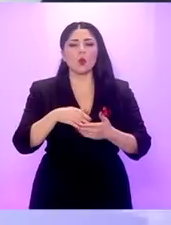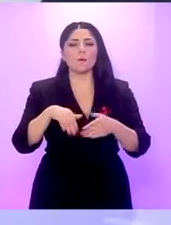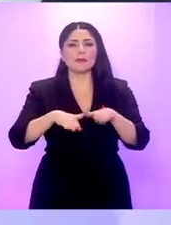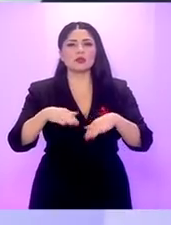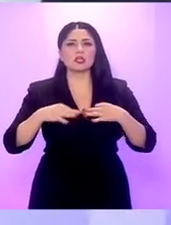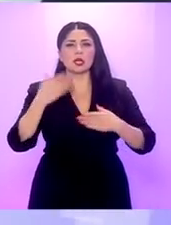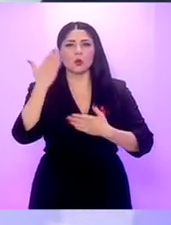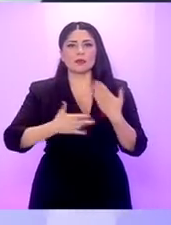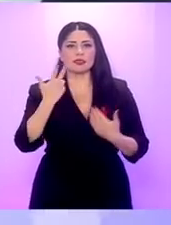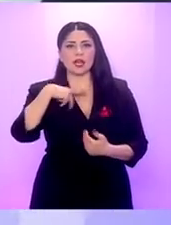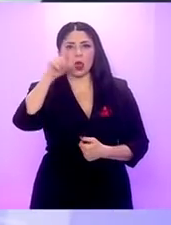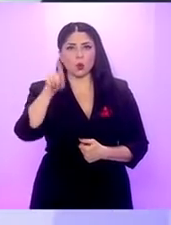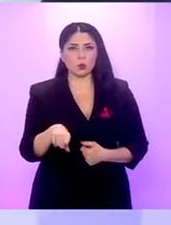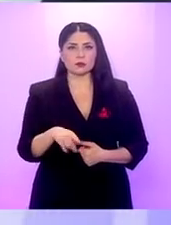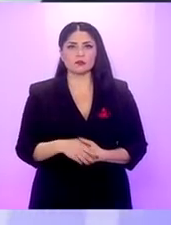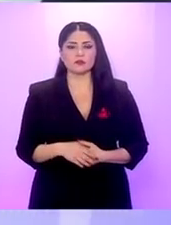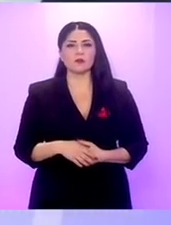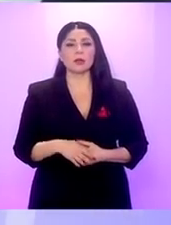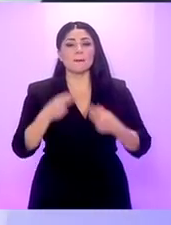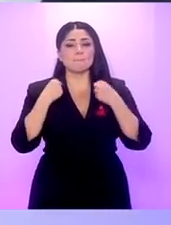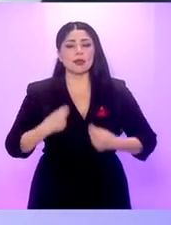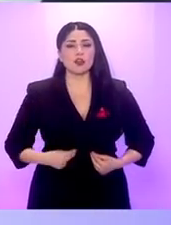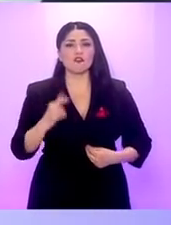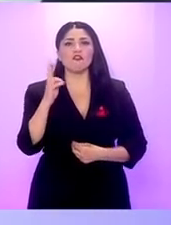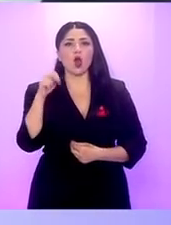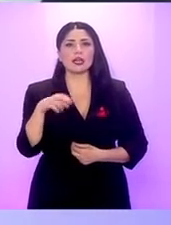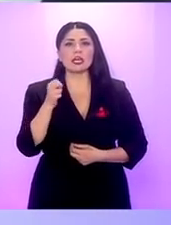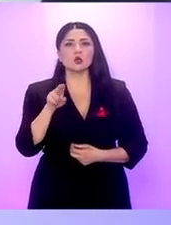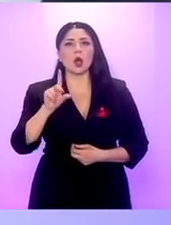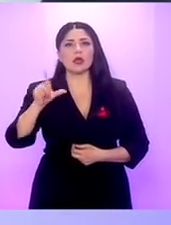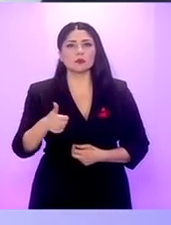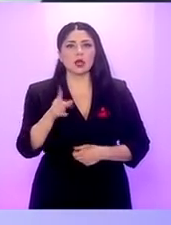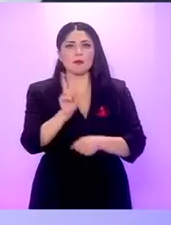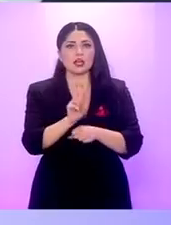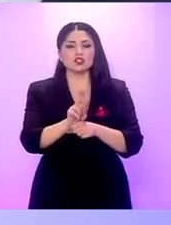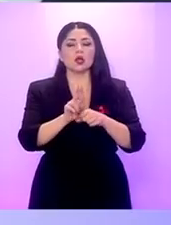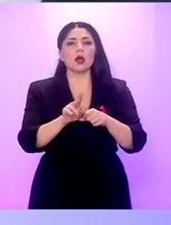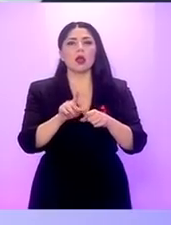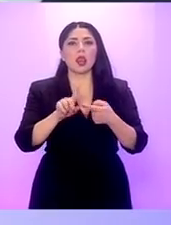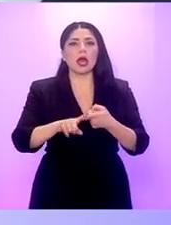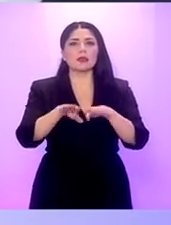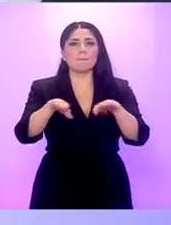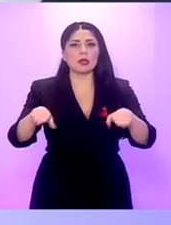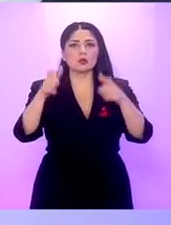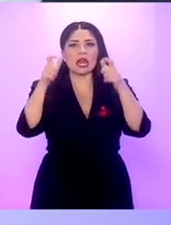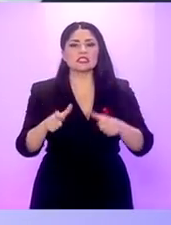3 luni. Premierul Florin Câțu a trebuit să aibă grija patrulor de ATI